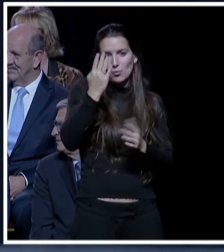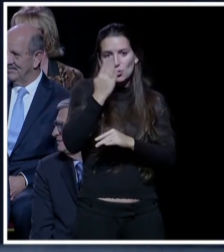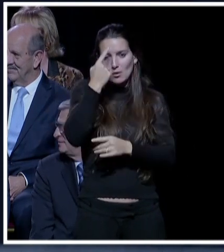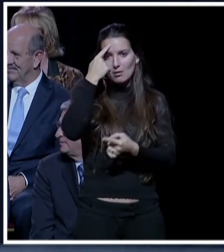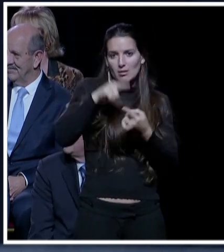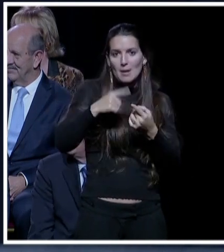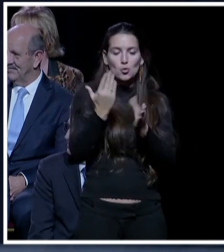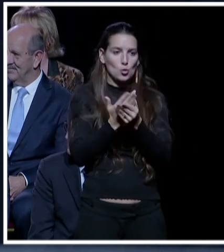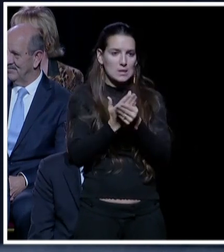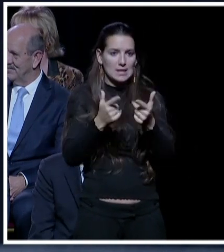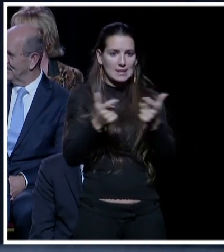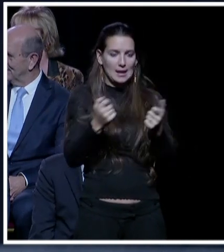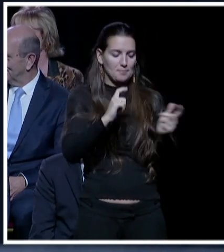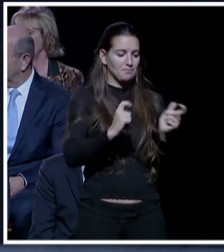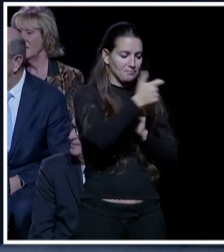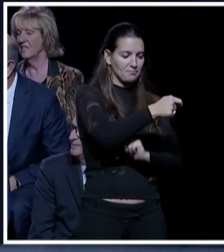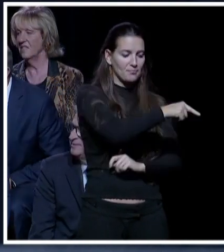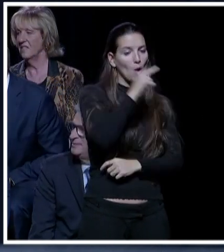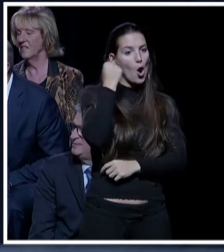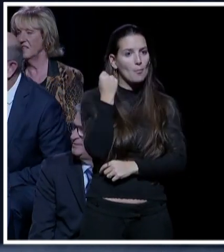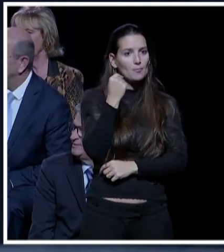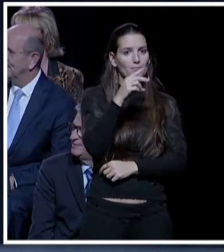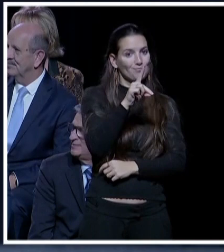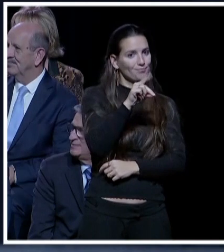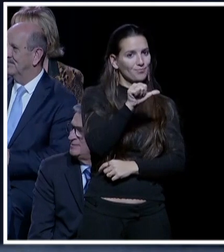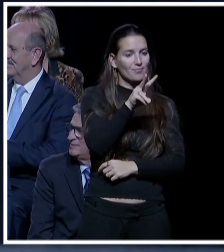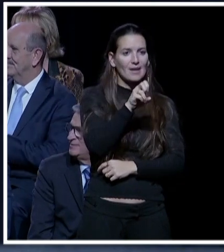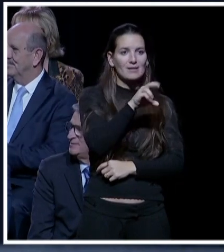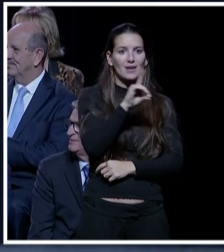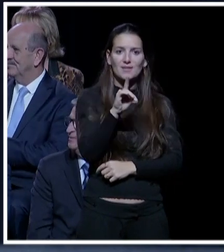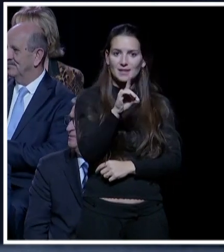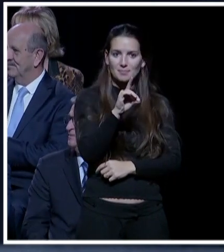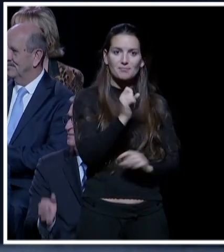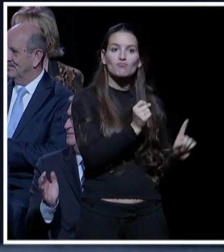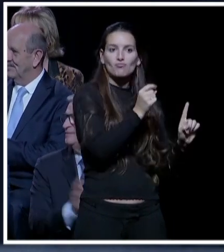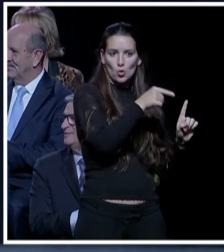Aux côtés de Fleur, nous avons David Konopnicki, qui